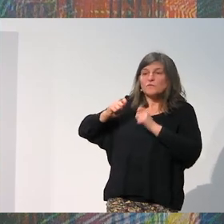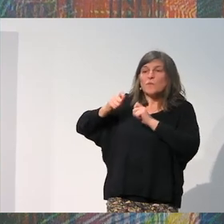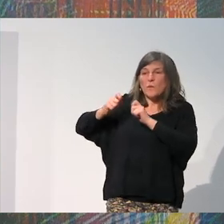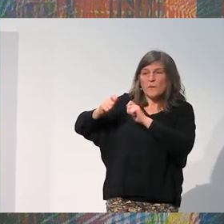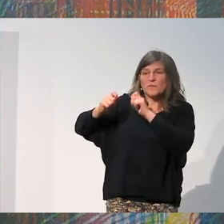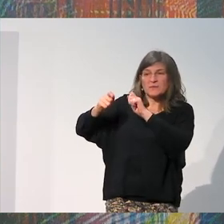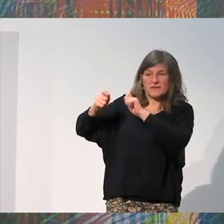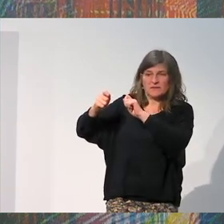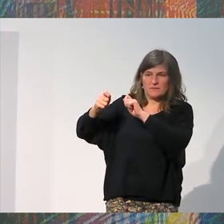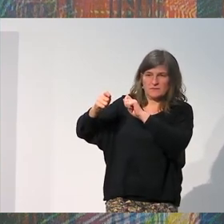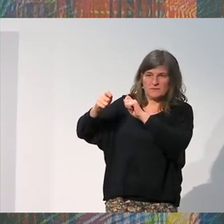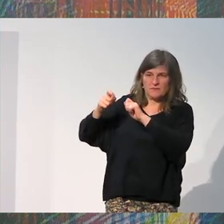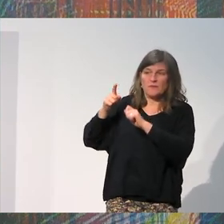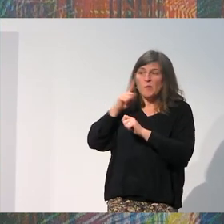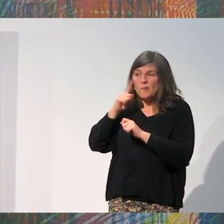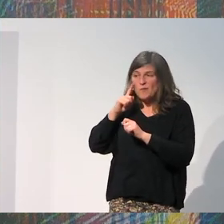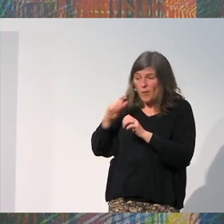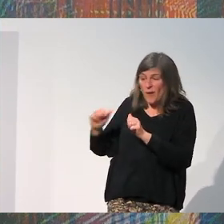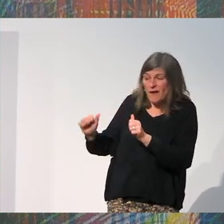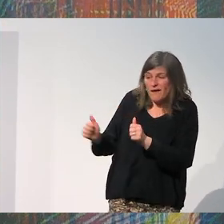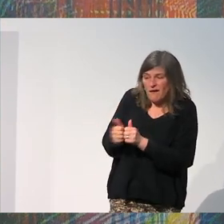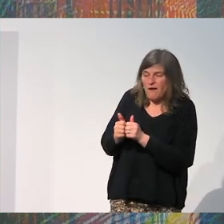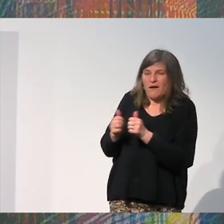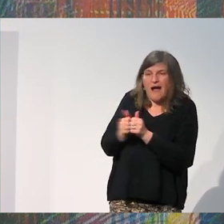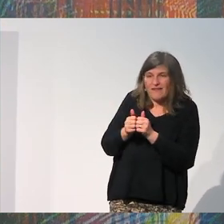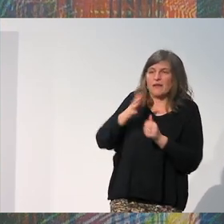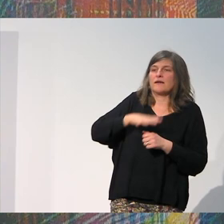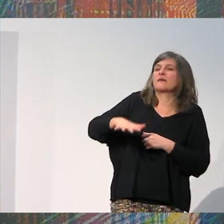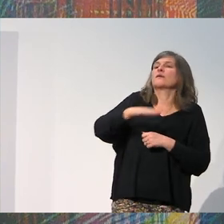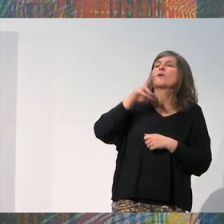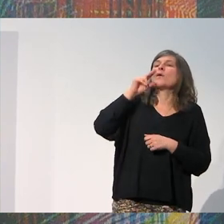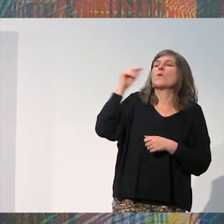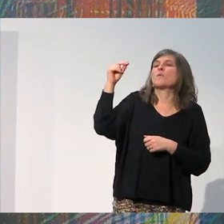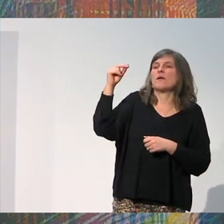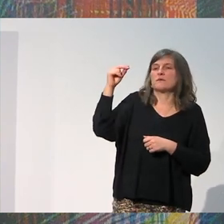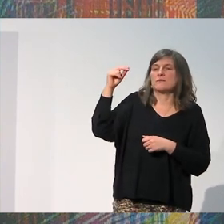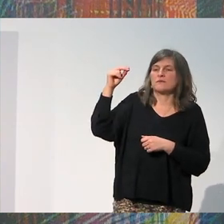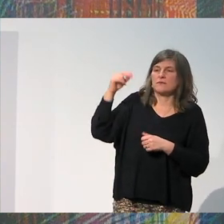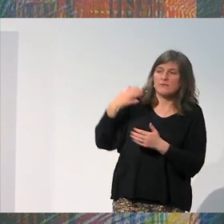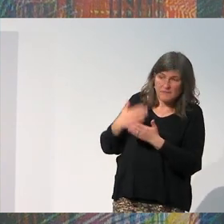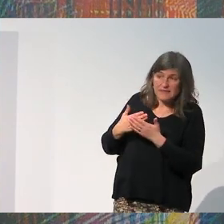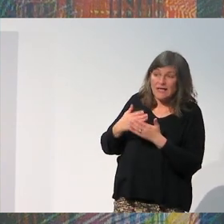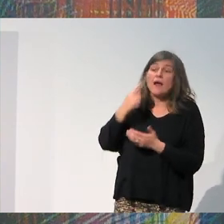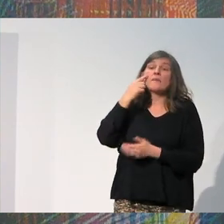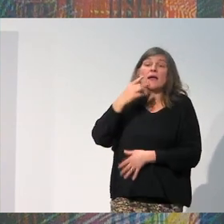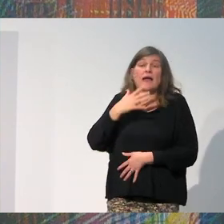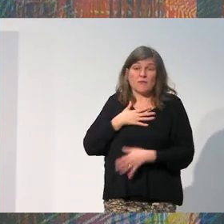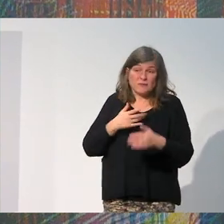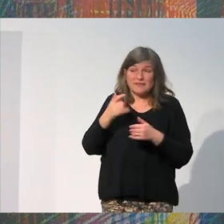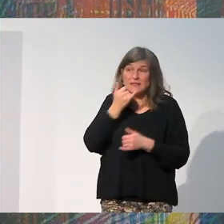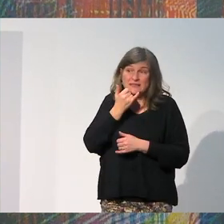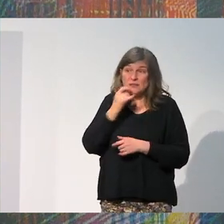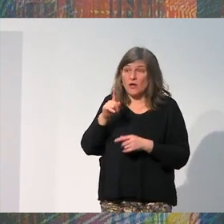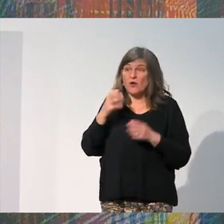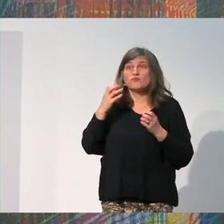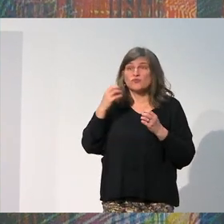raison de sa cohabitation avec l'homme. Mais là aussi, je pense que ce serait commettre une erreur, et c'est commettre une erreur parce qu'on l'entend assez souvent, y